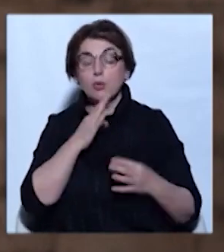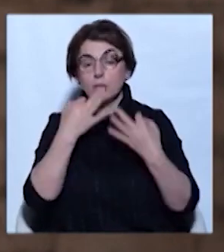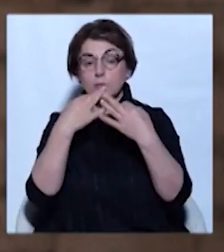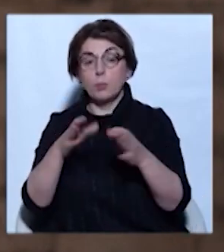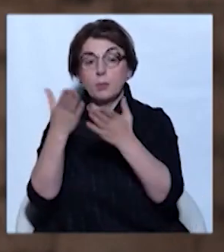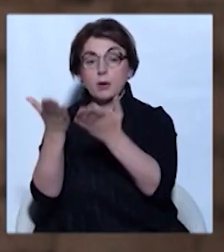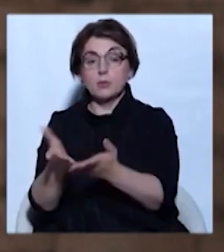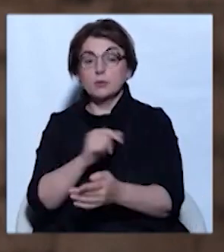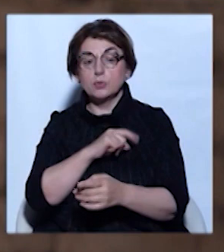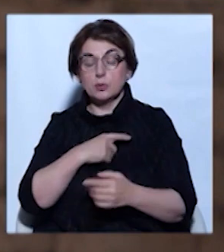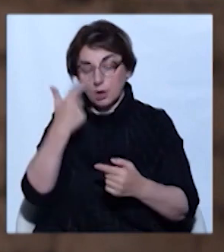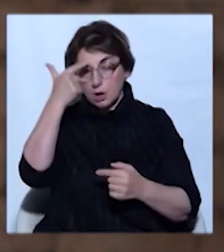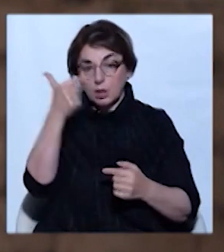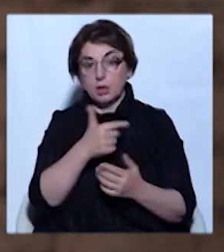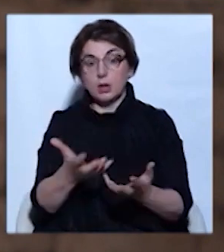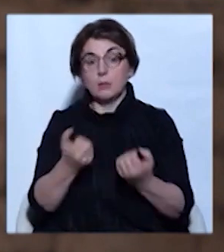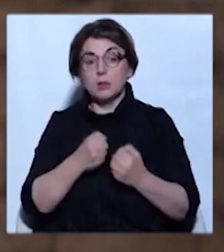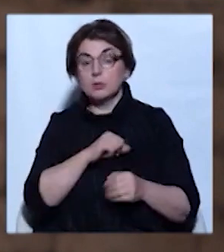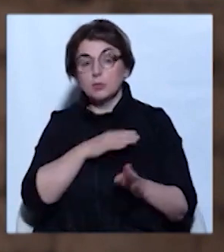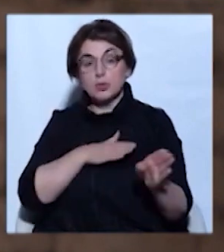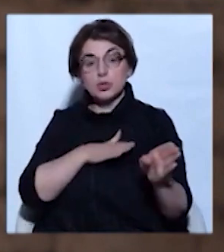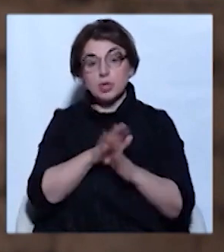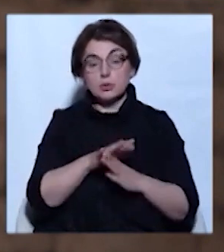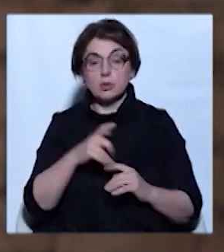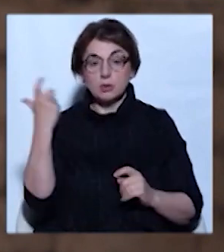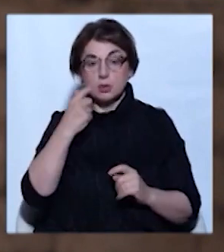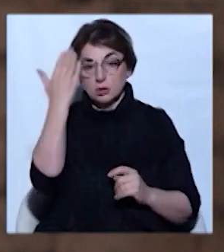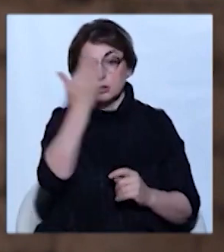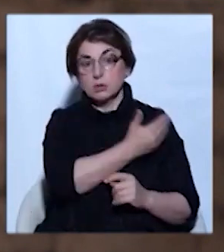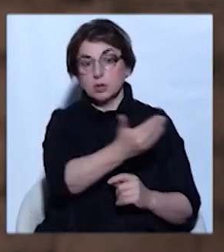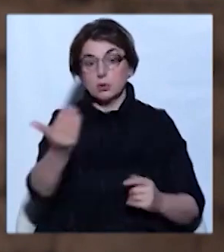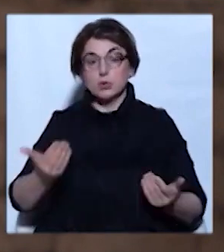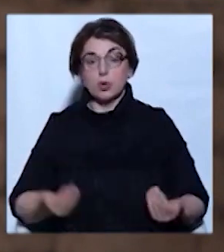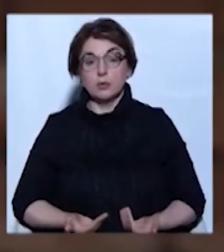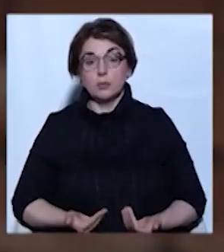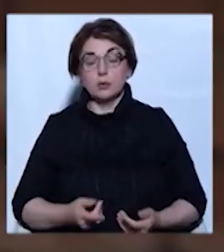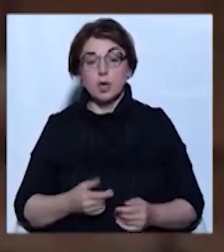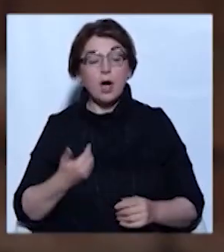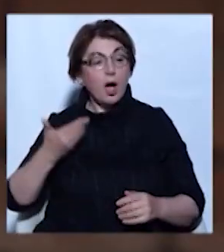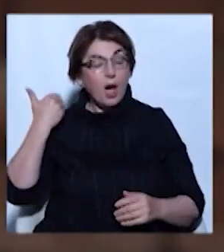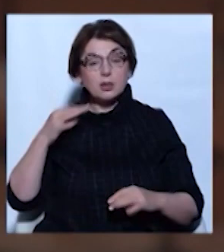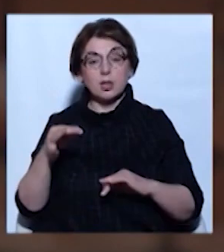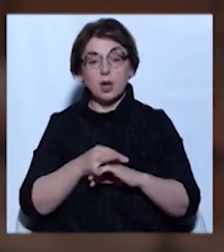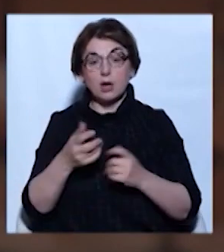-թվականին կաղաքացիական որենսգրքի փոպոխությունն է, որի համաձայն մինչև 18 տարեկան հասակու